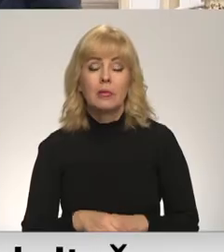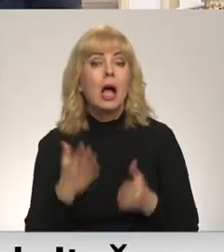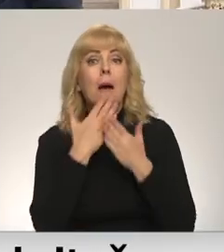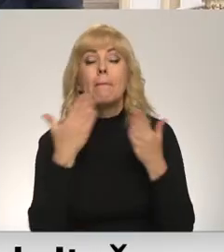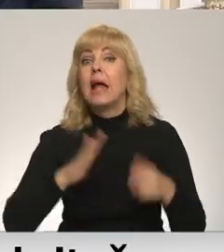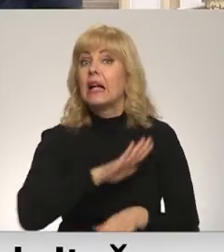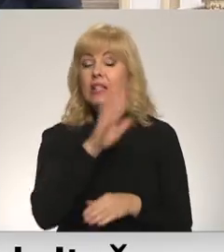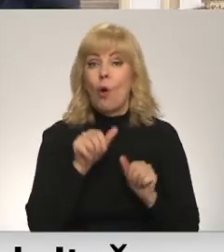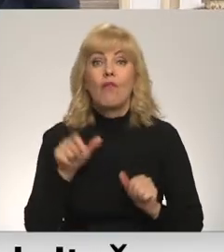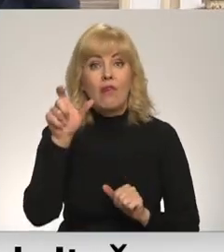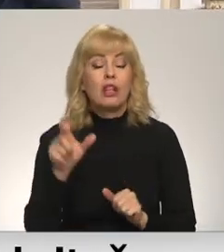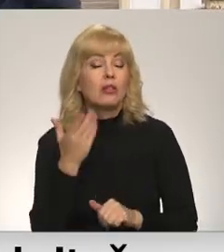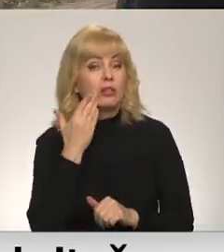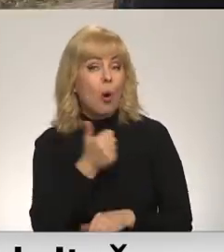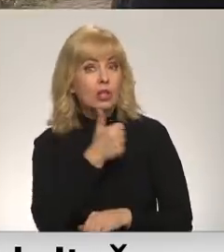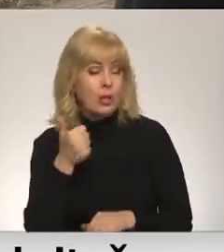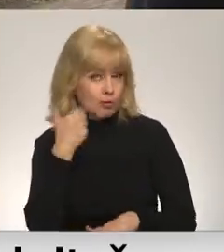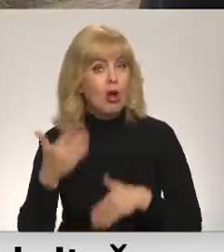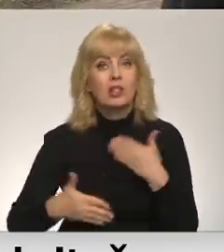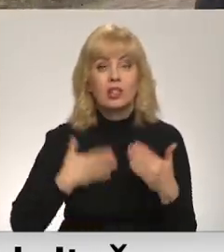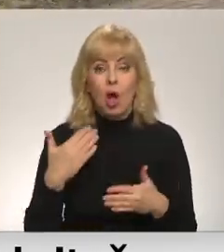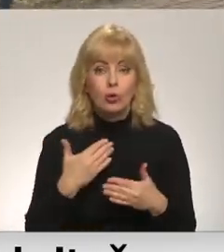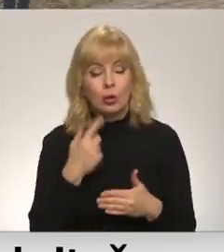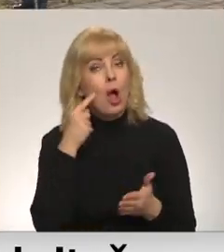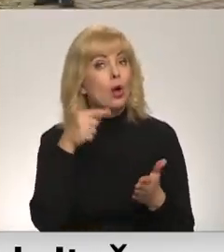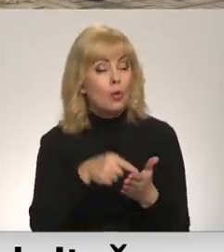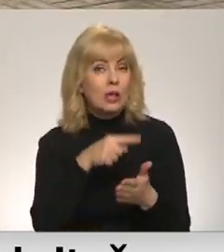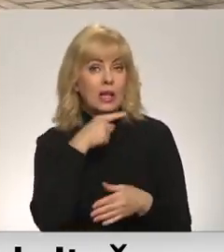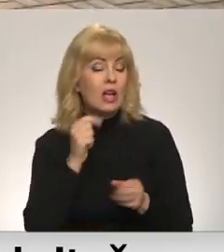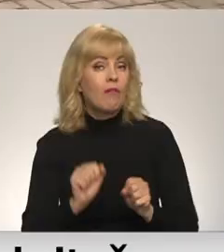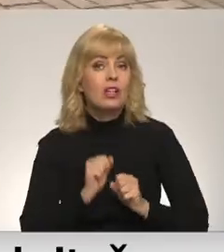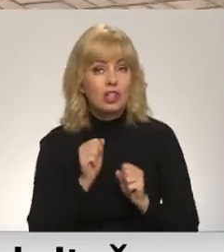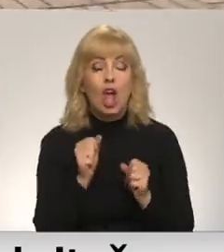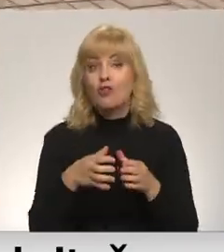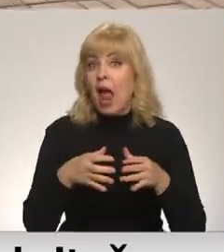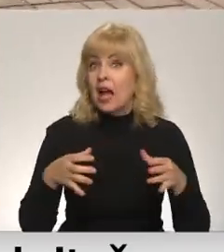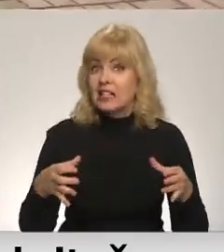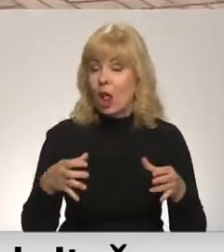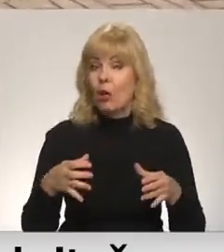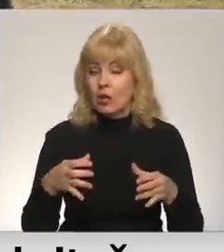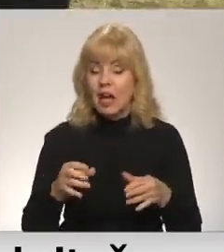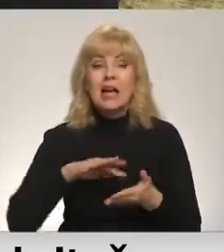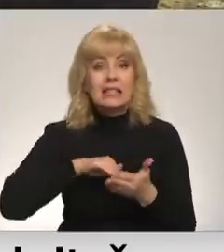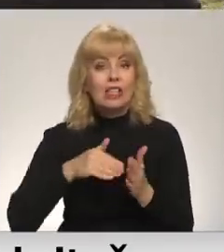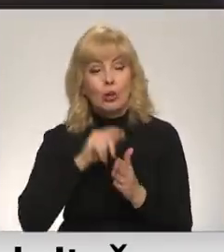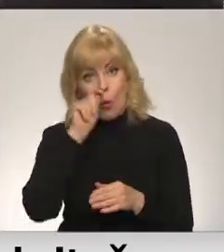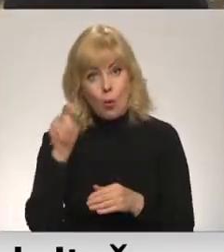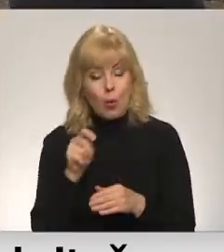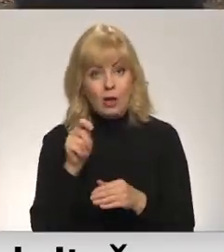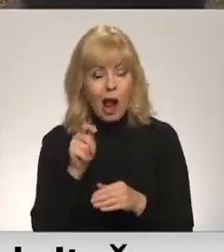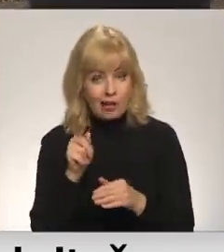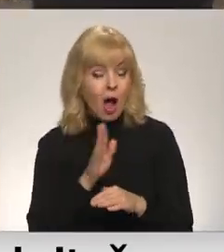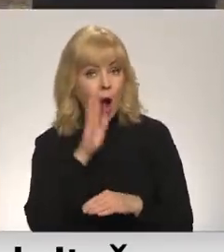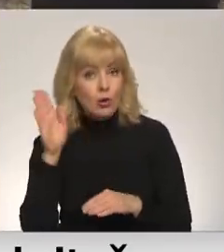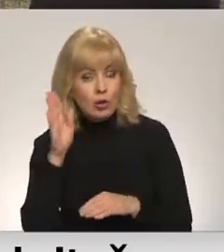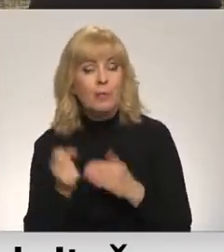Pēdējās dienas vēstnieks sauc par īpaši satraucošām. Viņš norāda, ka Krievija cenšas eskalēt situāciju Ukrainas austrumos, lai mākslīgi